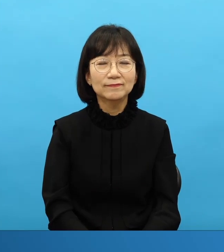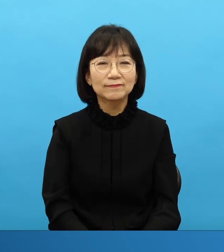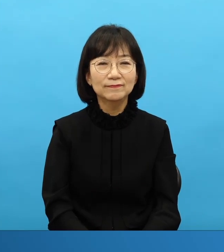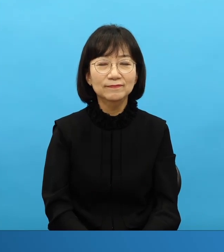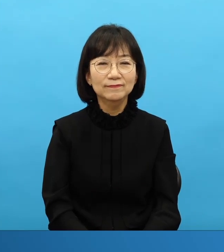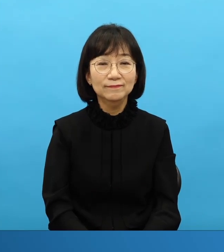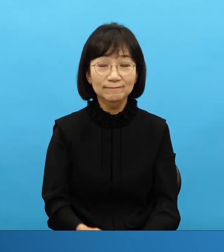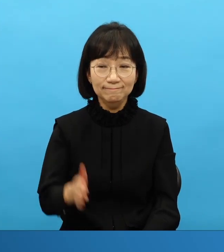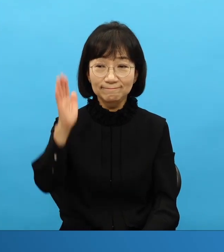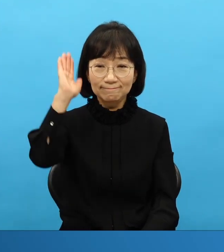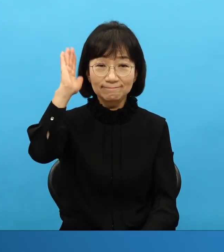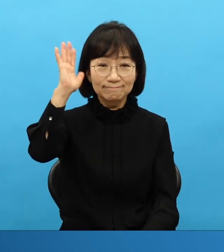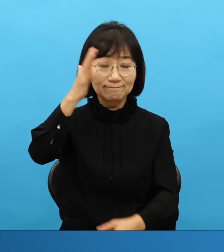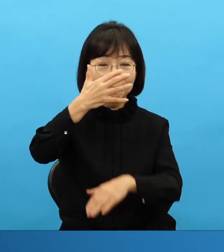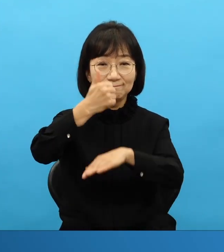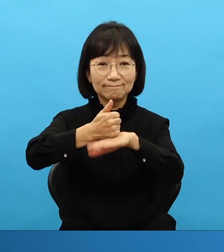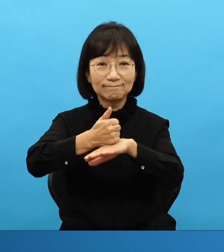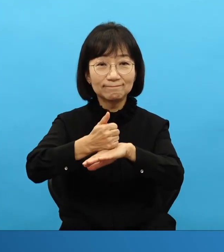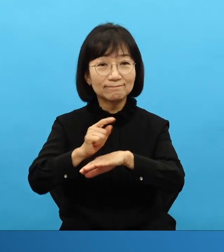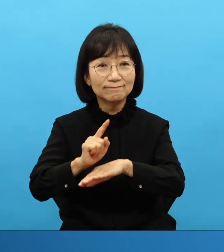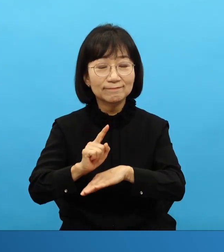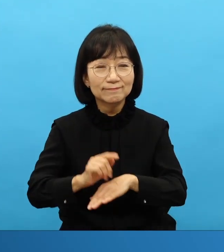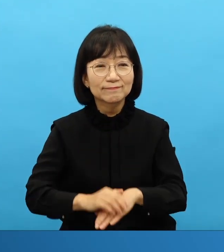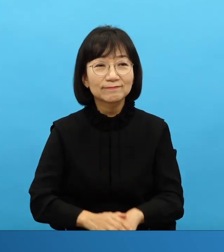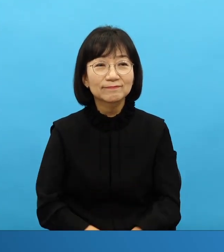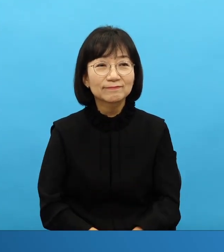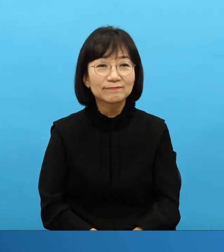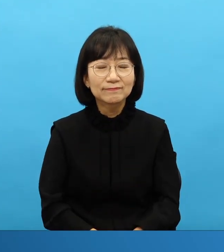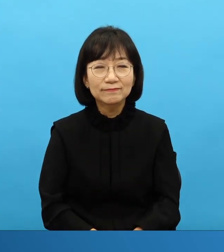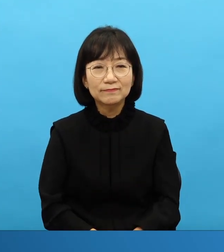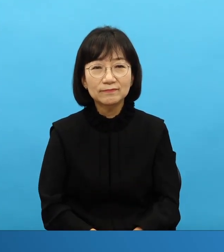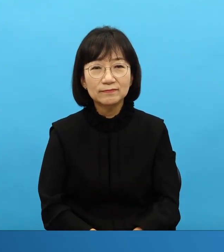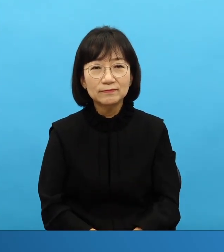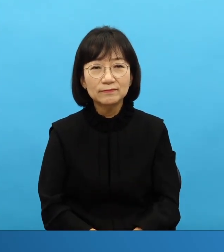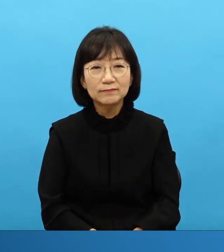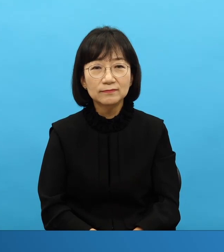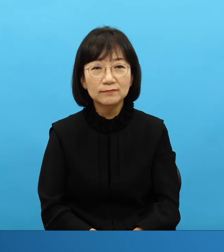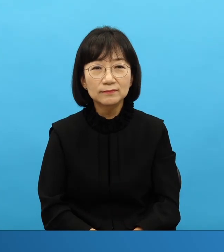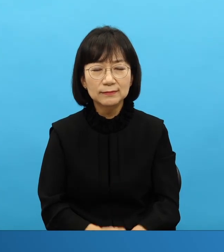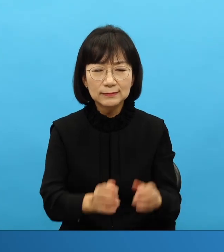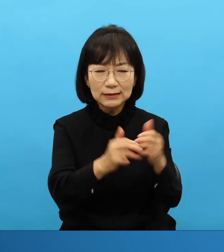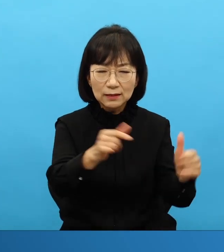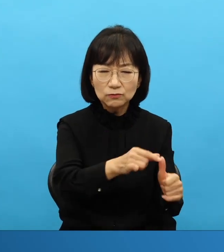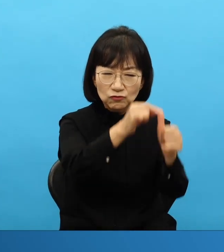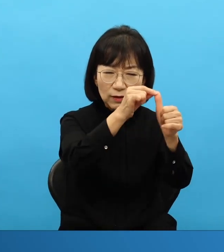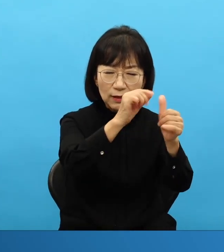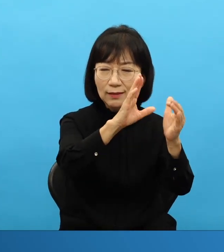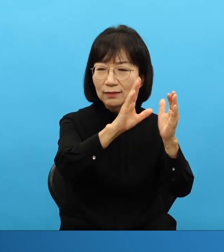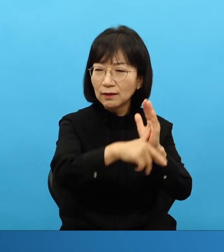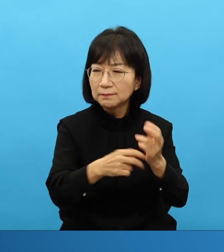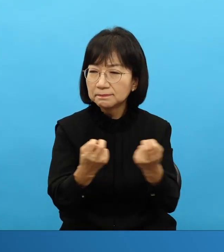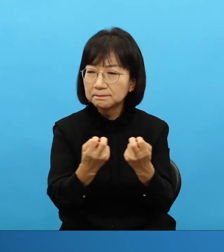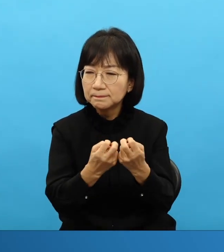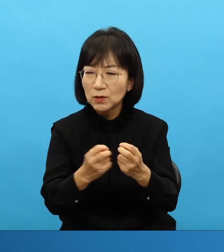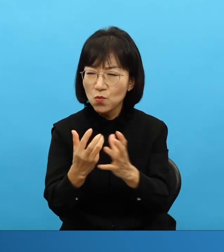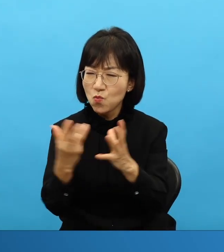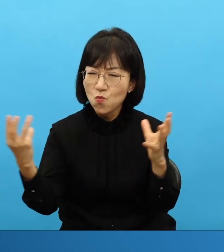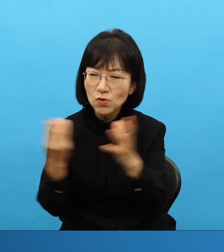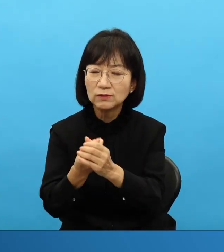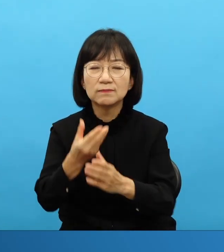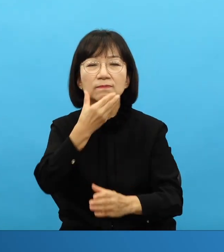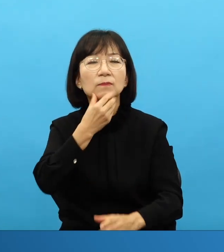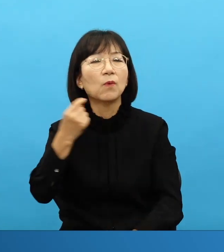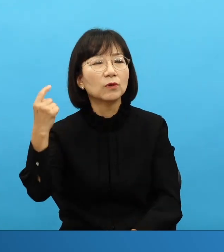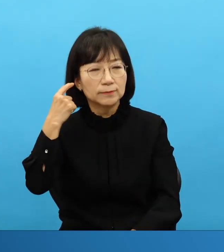그러므로 결론으로 완전 복음으로 사람을 살리는 那么结论呢是要借着完全福音去救活